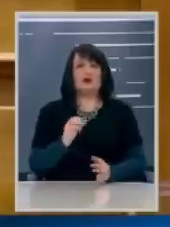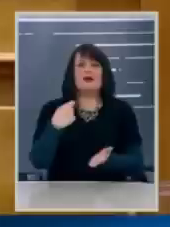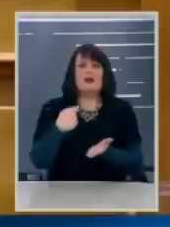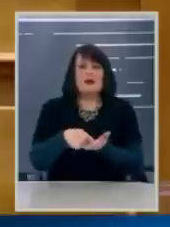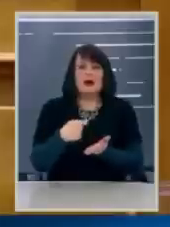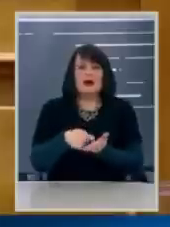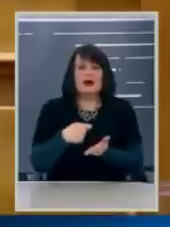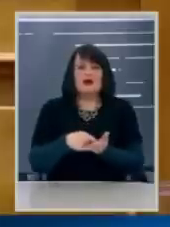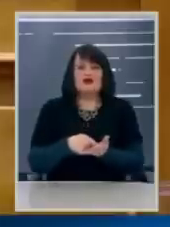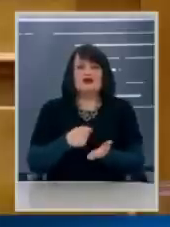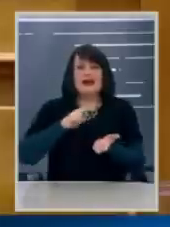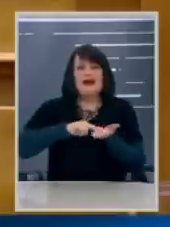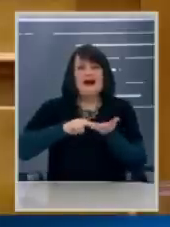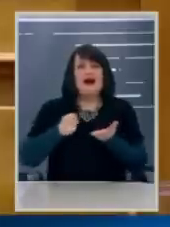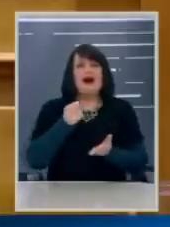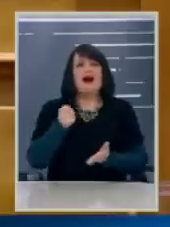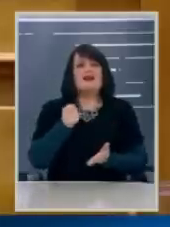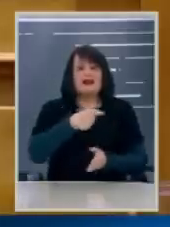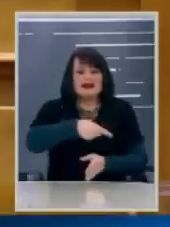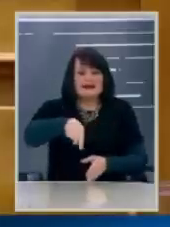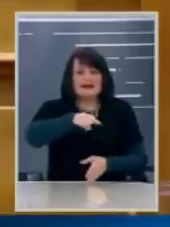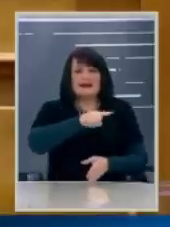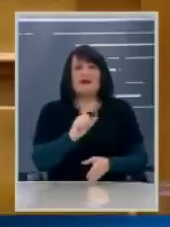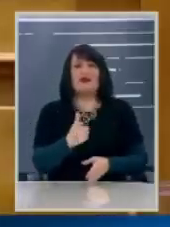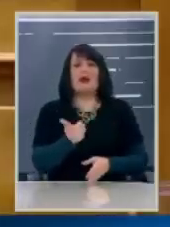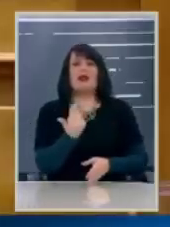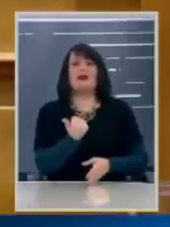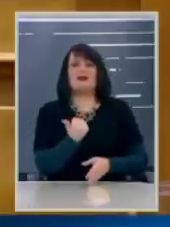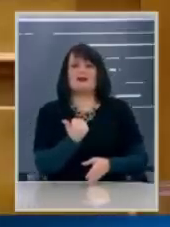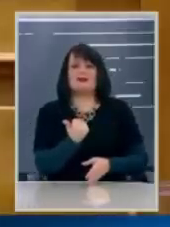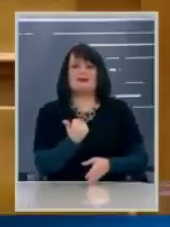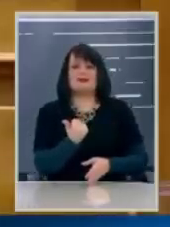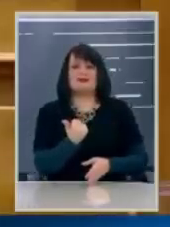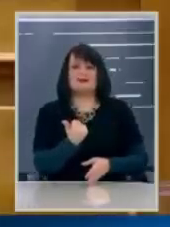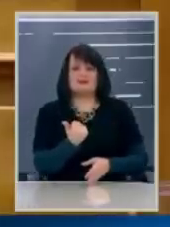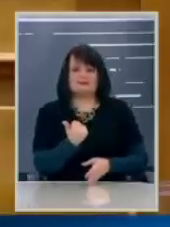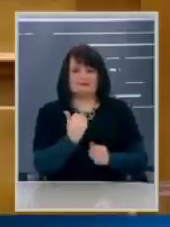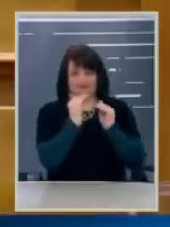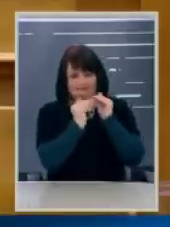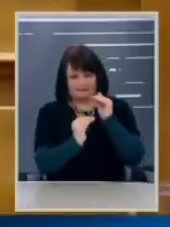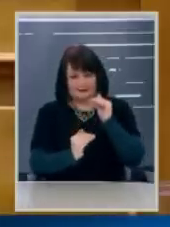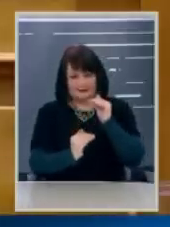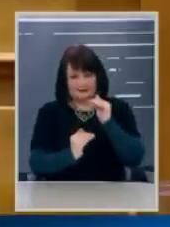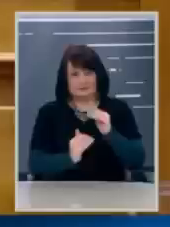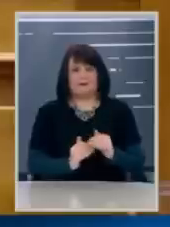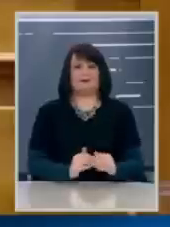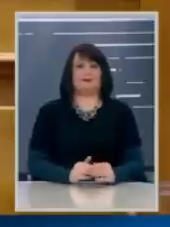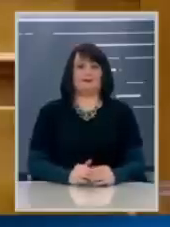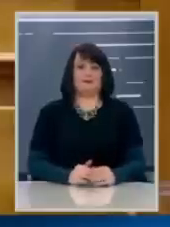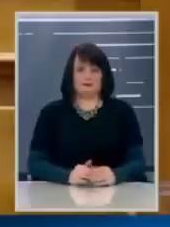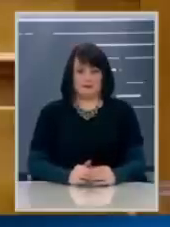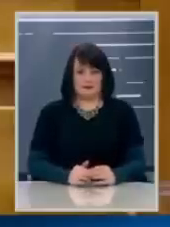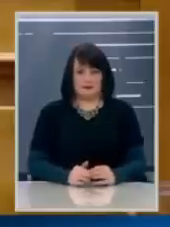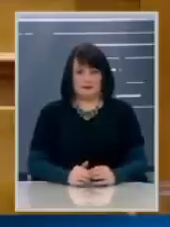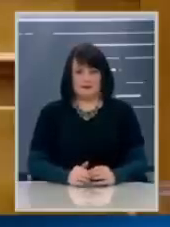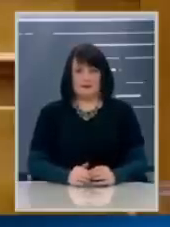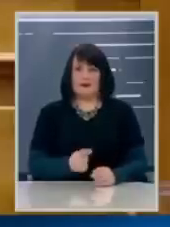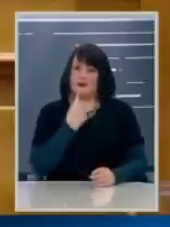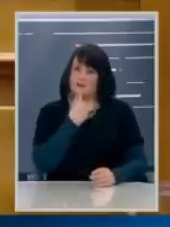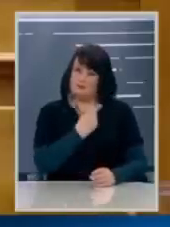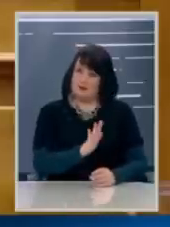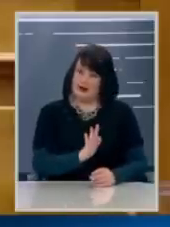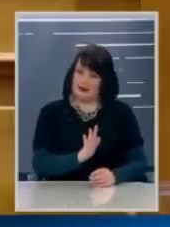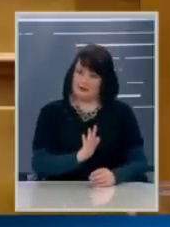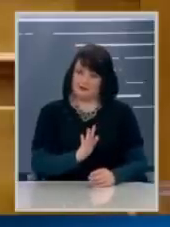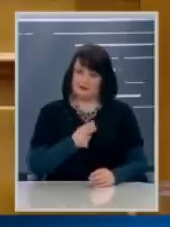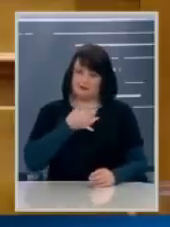τα ασφάλιστρα των αδυνατούντων, αυτών δηλαδή που ήταν στα κατώτερα όρια. Του το τόνισα,